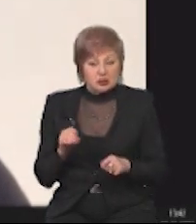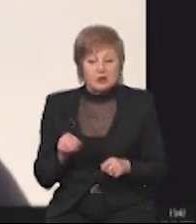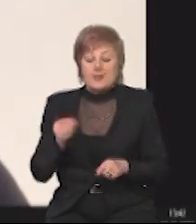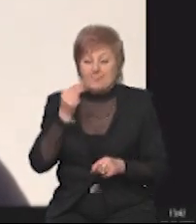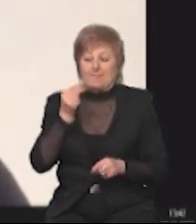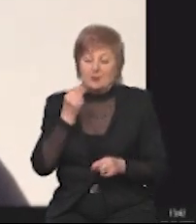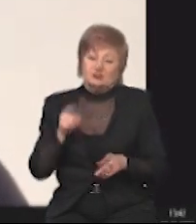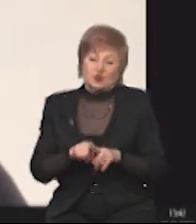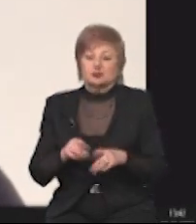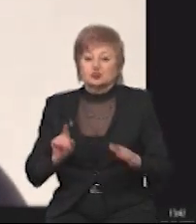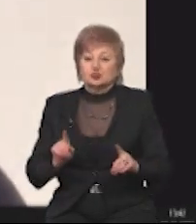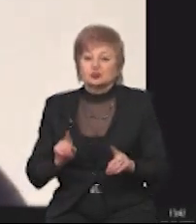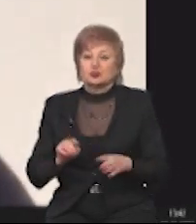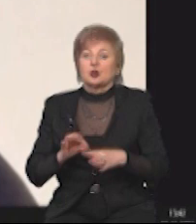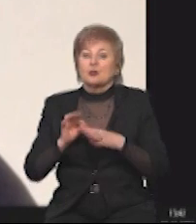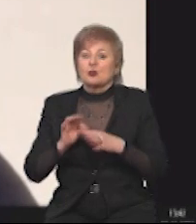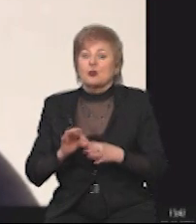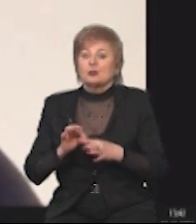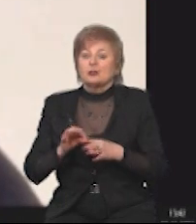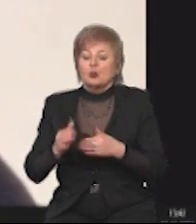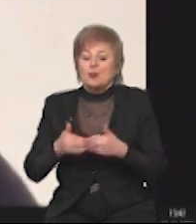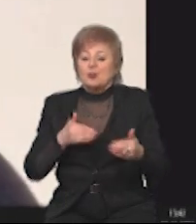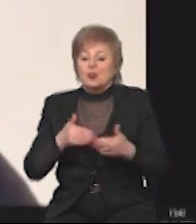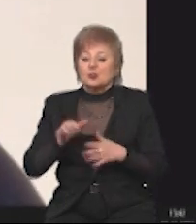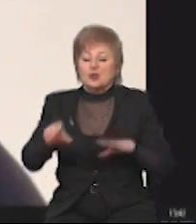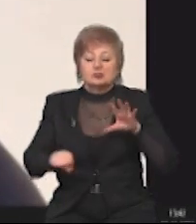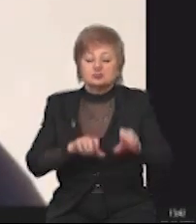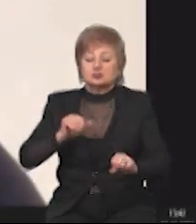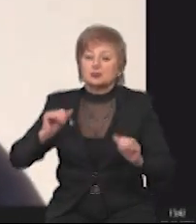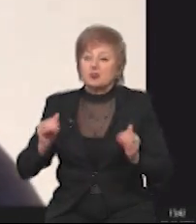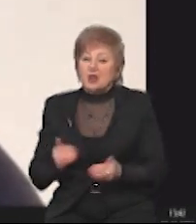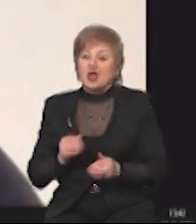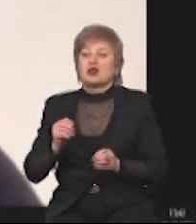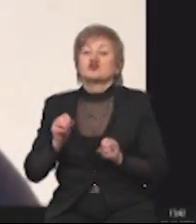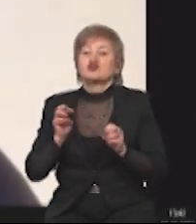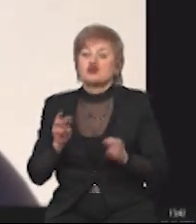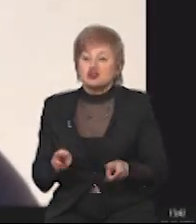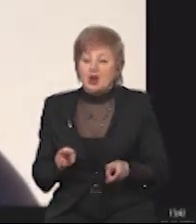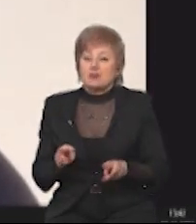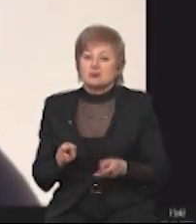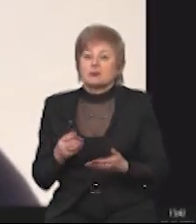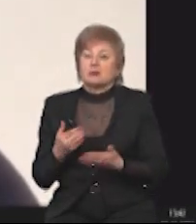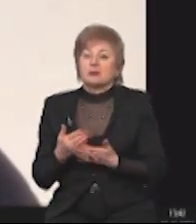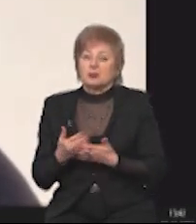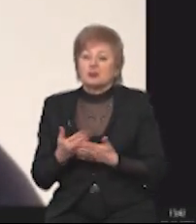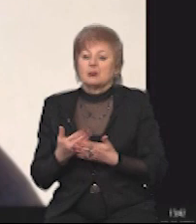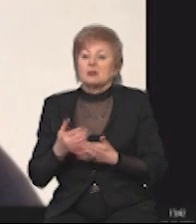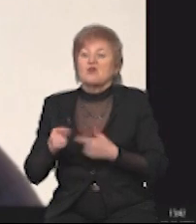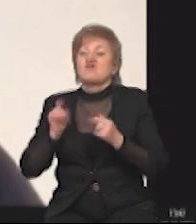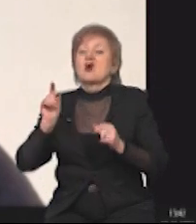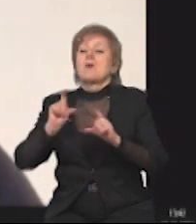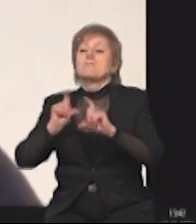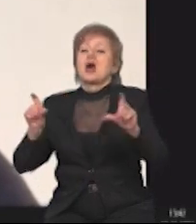продукт проходит меньше количество рук, чем продукт, который идет на супермаркеты,